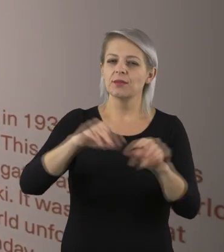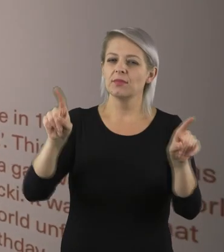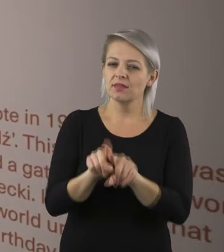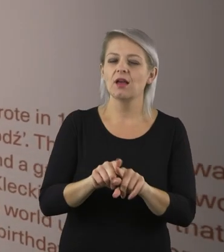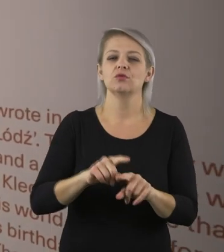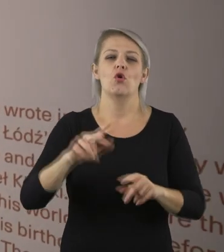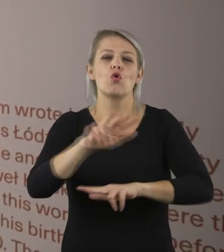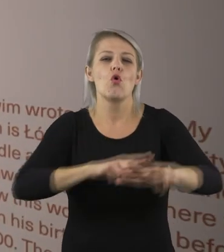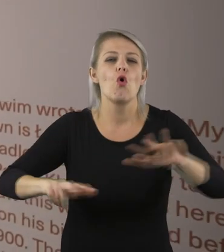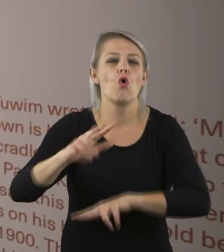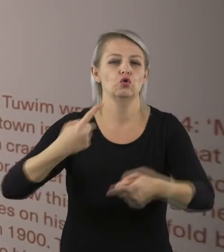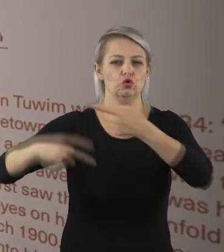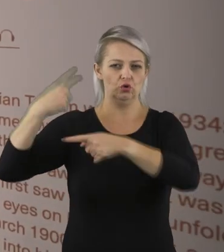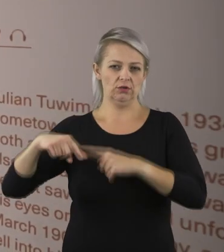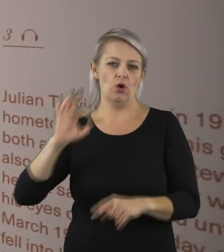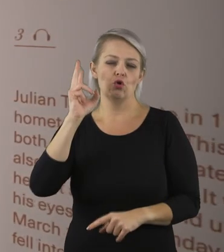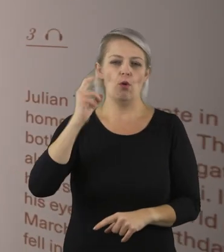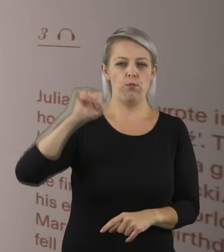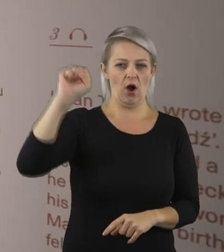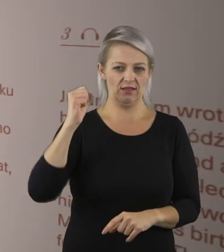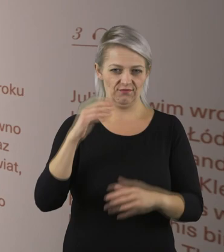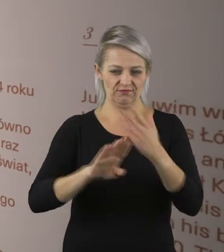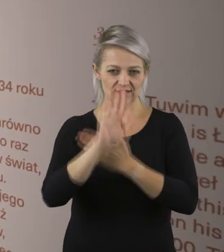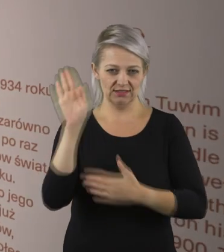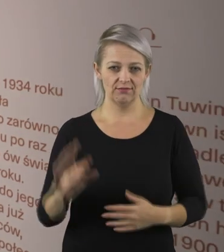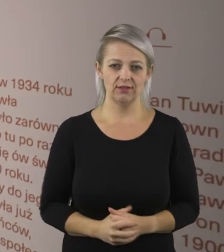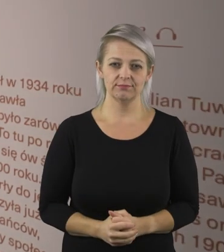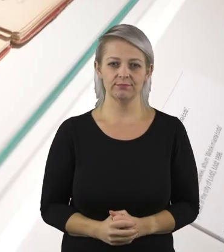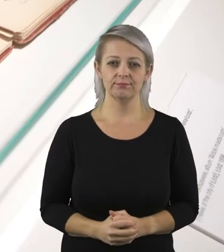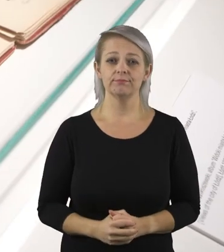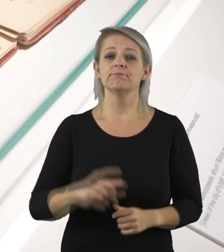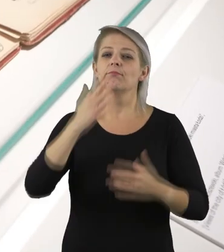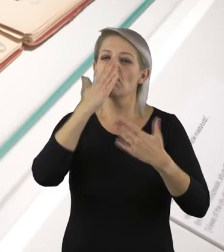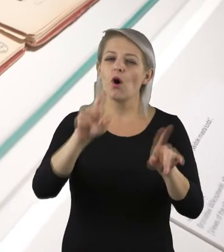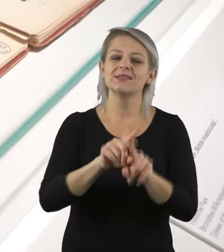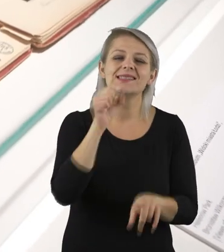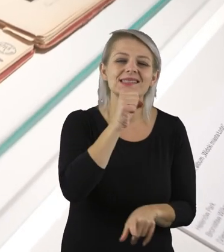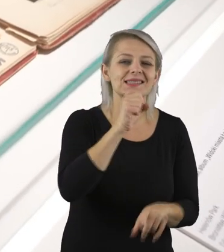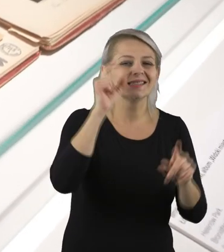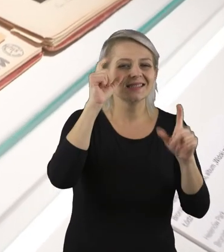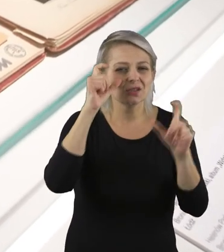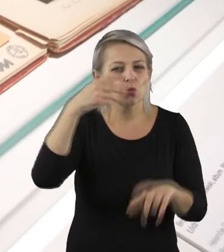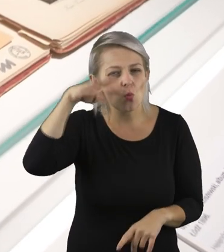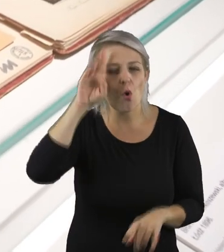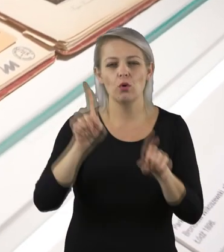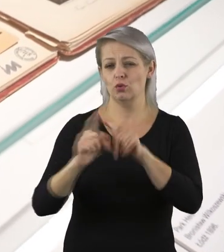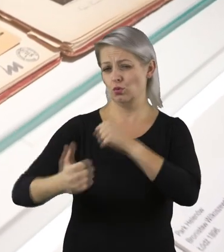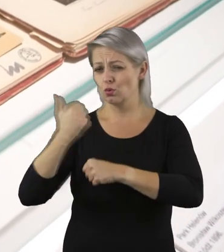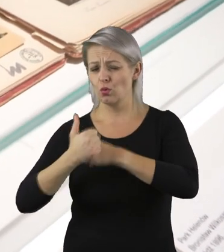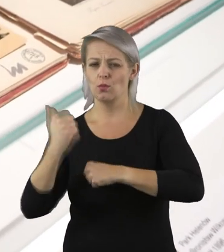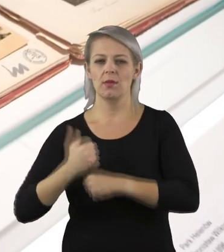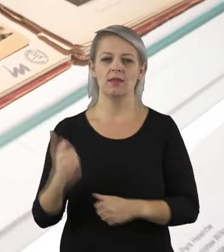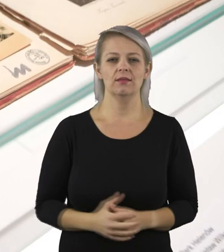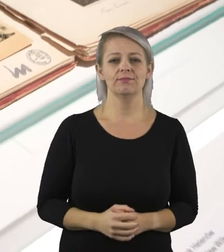także przybliżające rodzinne korzenie bohaterów wystawy. Prezentowane tu są stare zdjęcia Łodzi